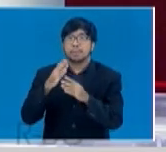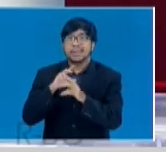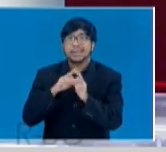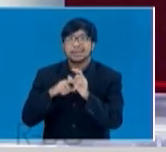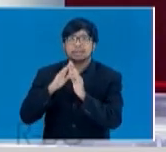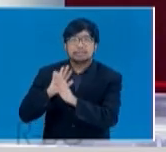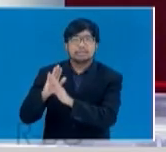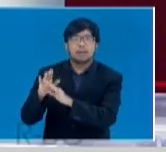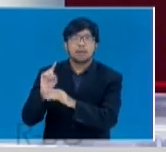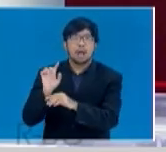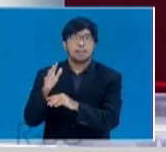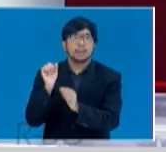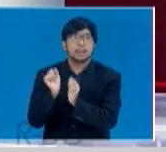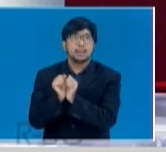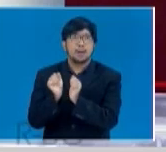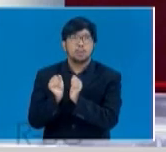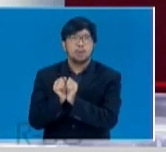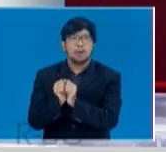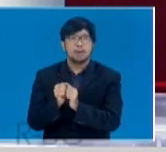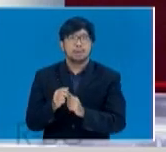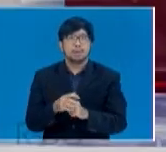5 terdakwanya.